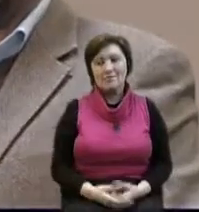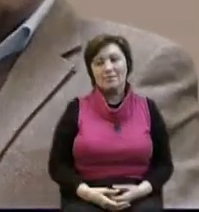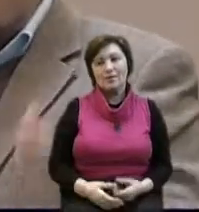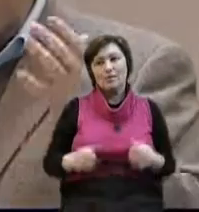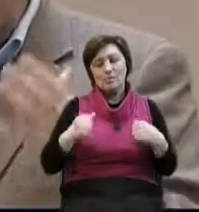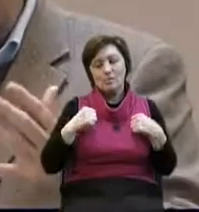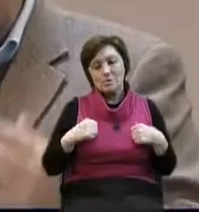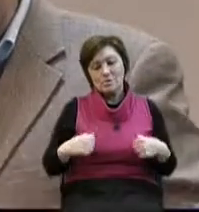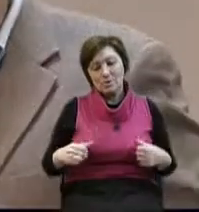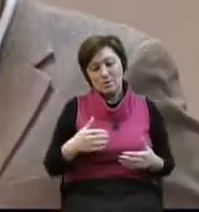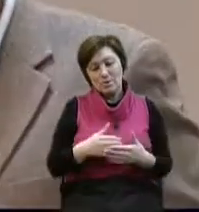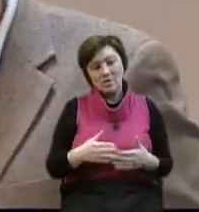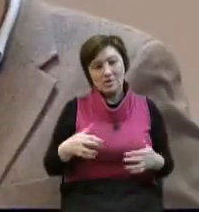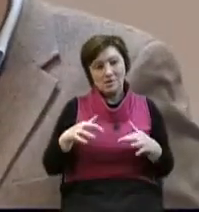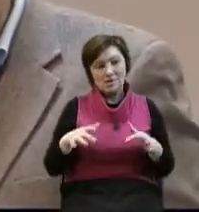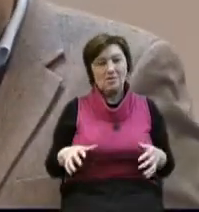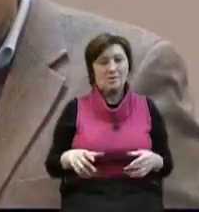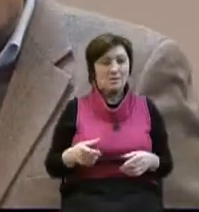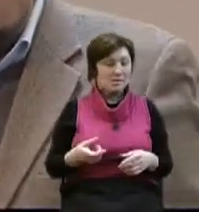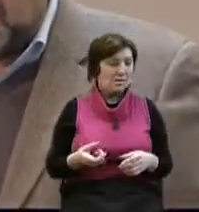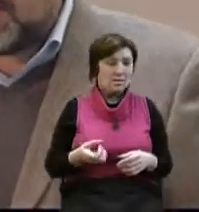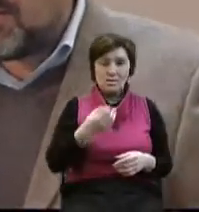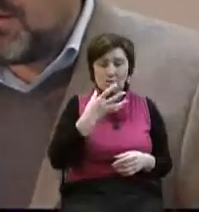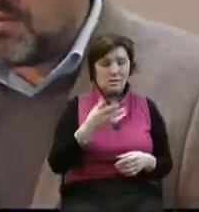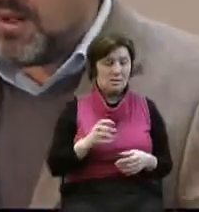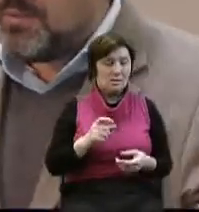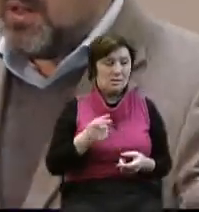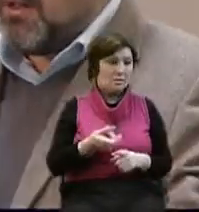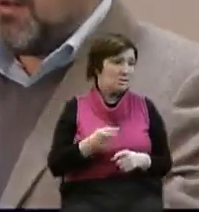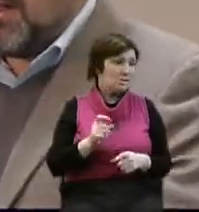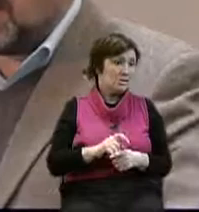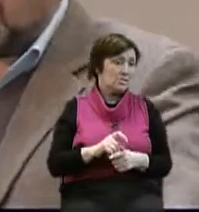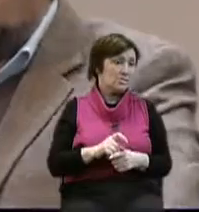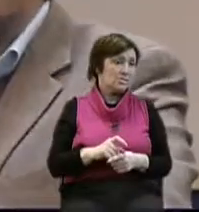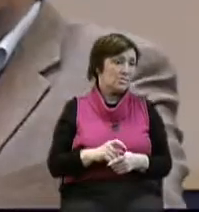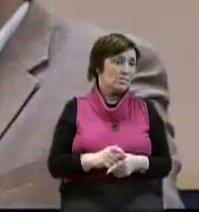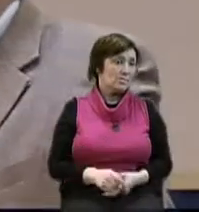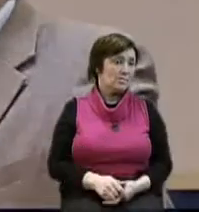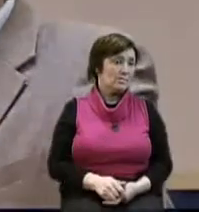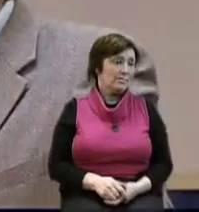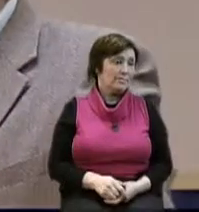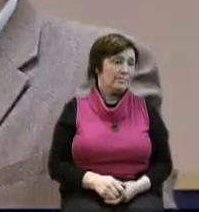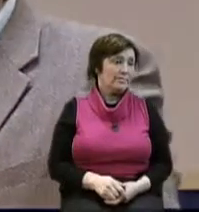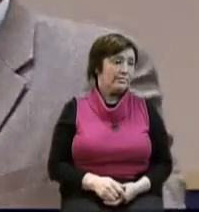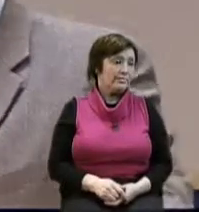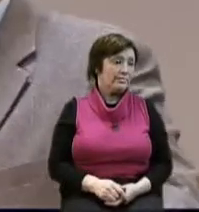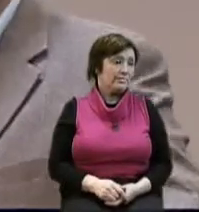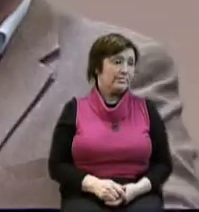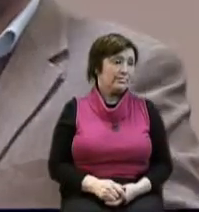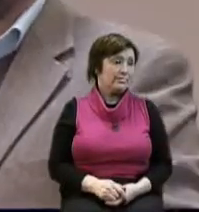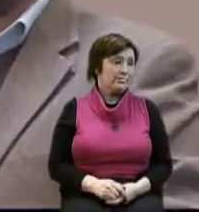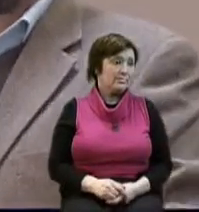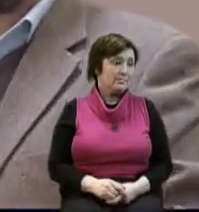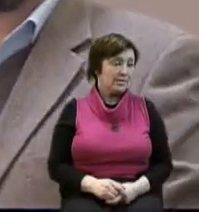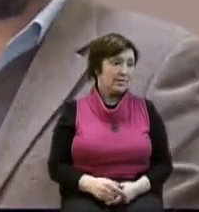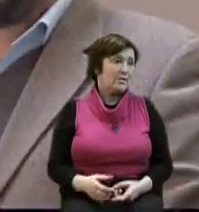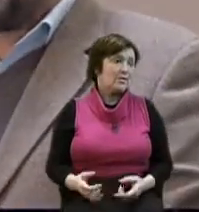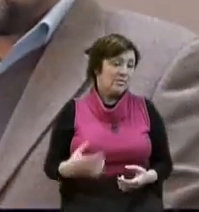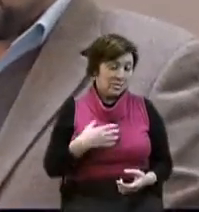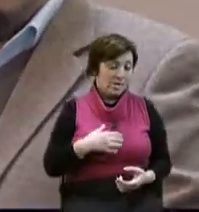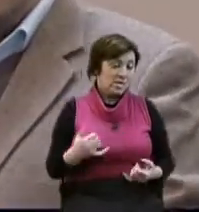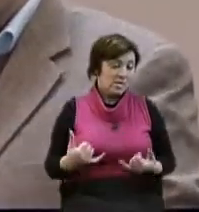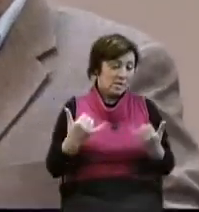своих. Это хороший, это важный принцип, который, безусловно, является актуальным и для нас сегодня.